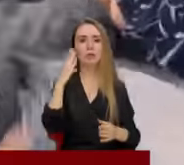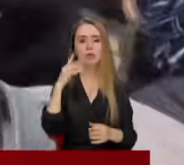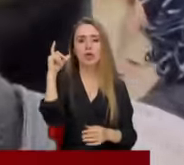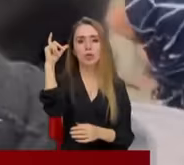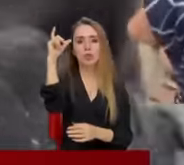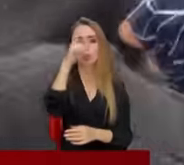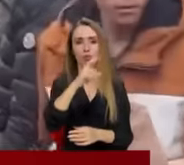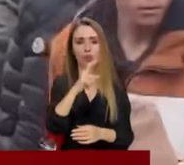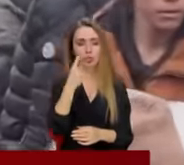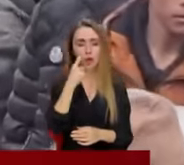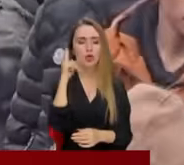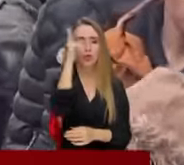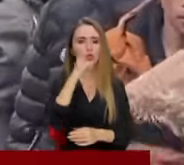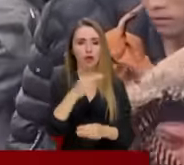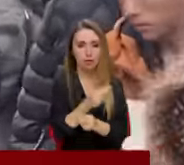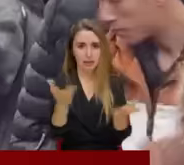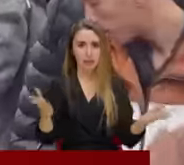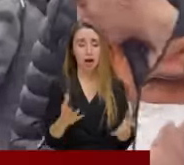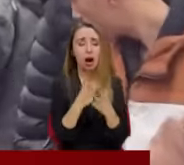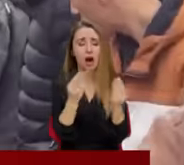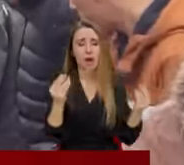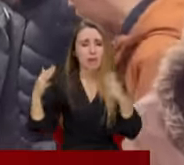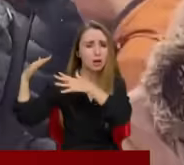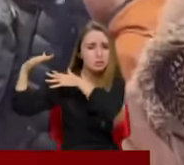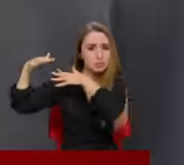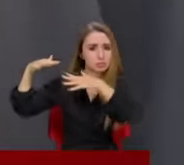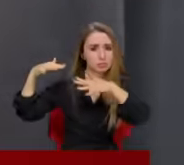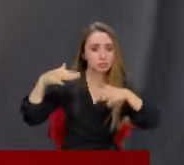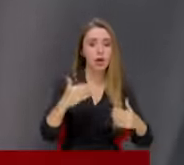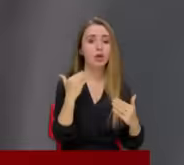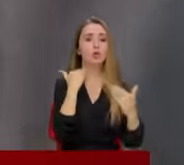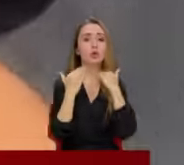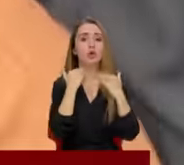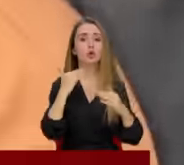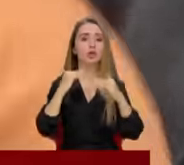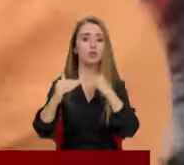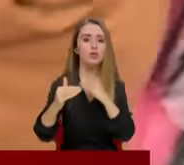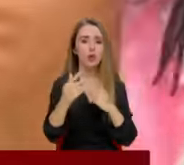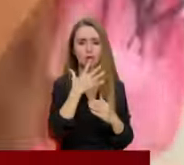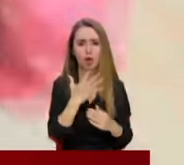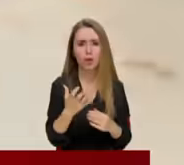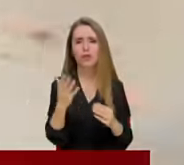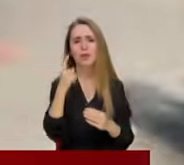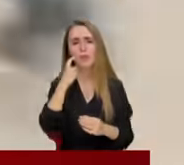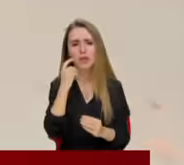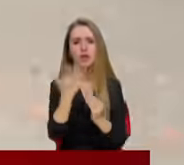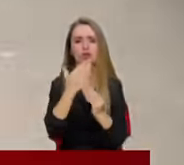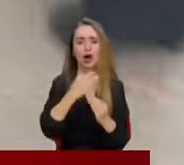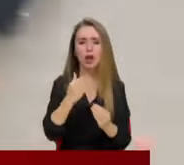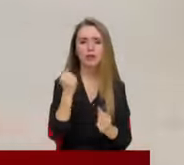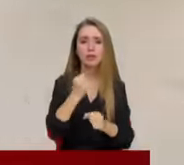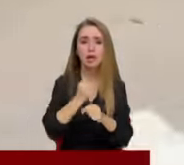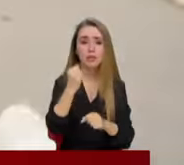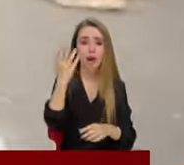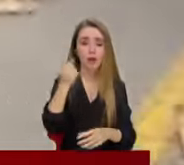dolayısıyla erzak dağıtmaktı. Ancak büyük kalabalık toplandı meydana. Yozgatlı domates, patates, soğan, sarımsak alabilmek